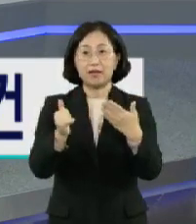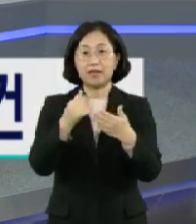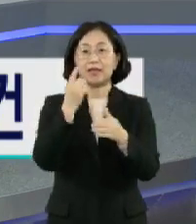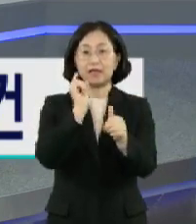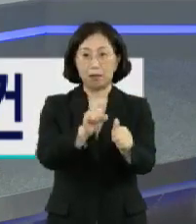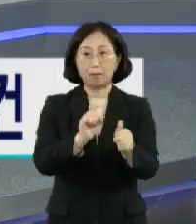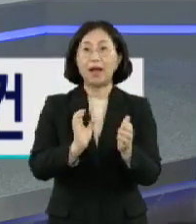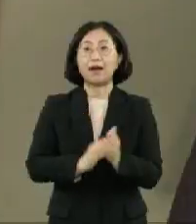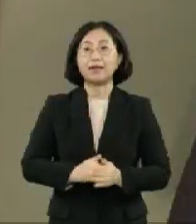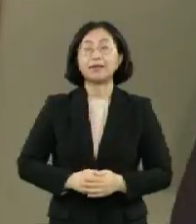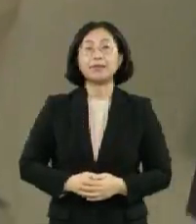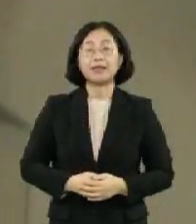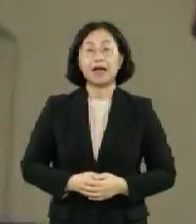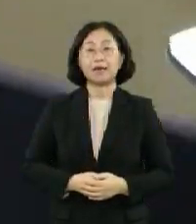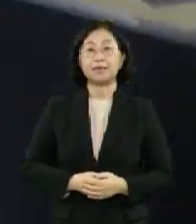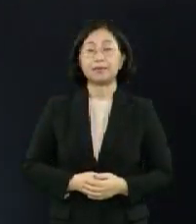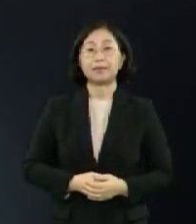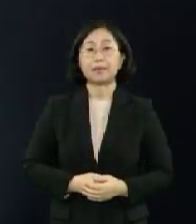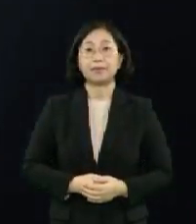기자입니다.